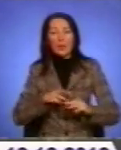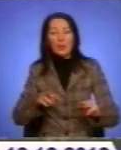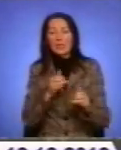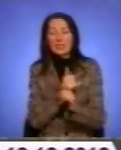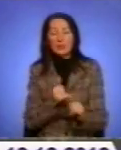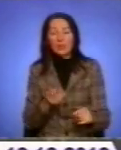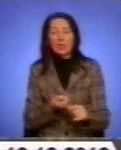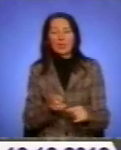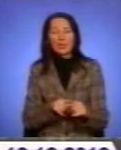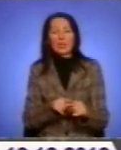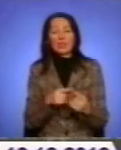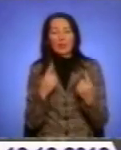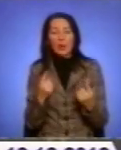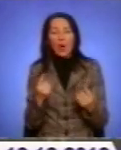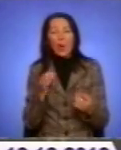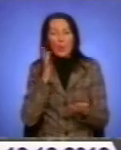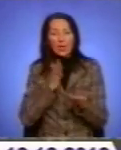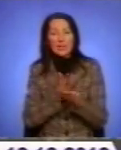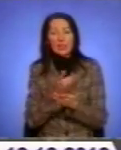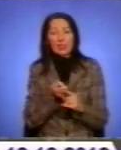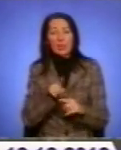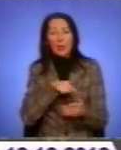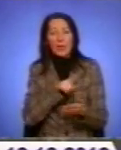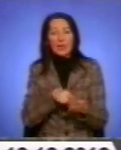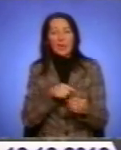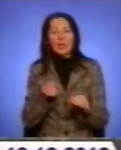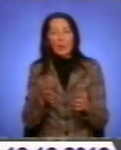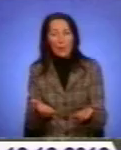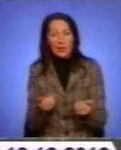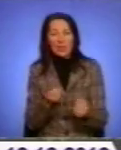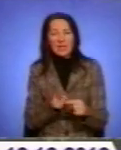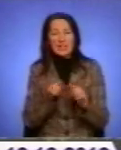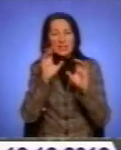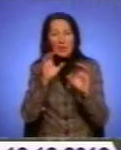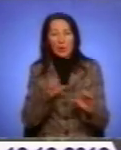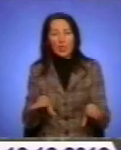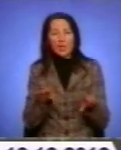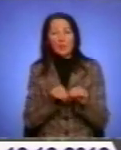значну політизацію цих питань ухвалити відповідний закон. Разом з тим,